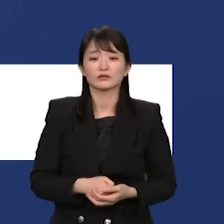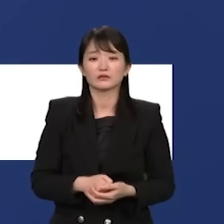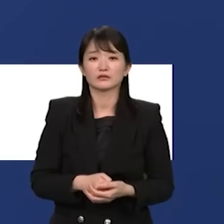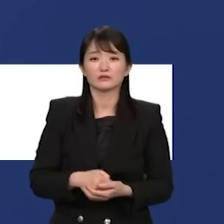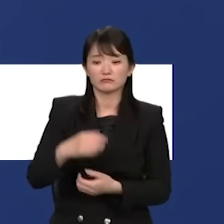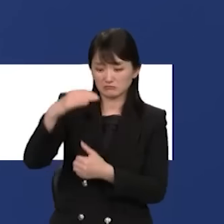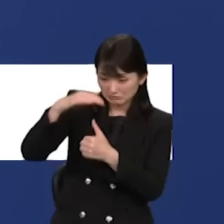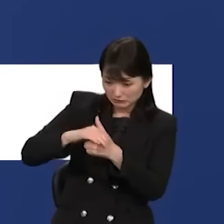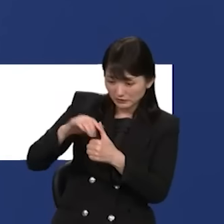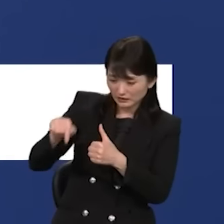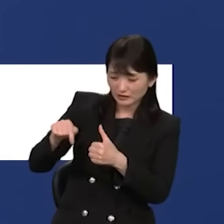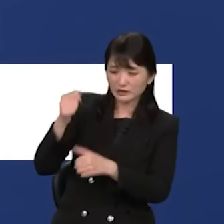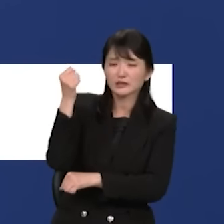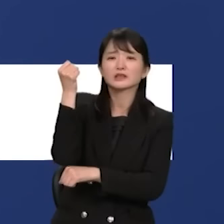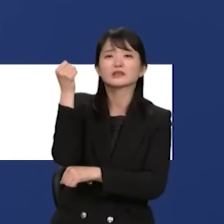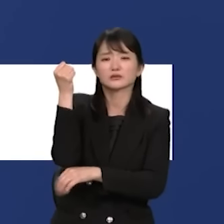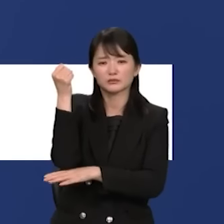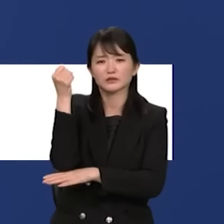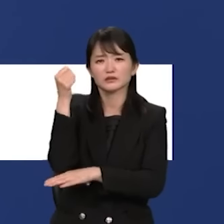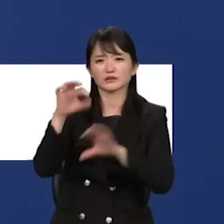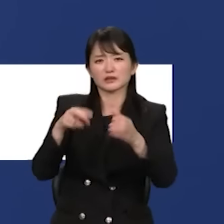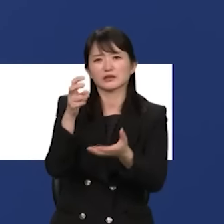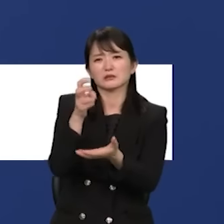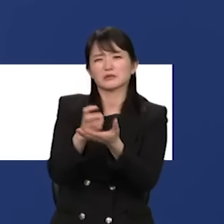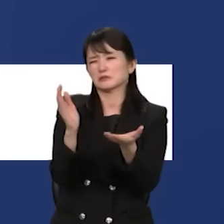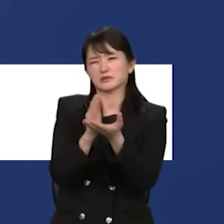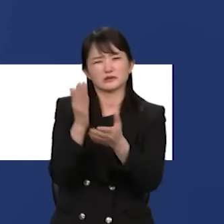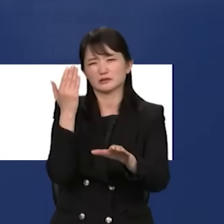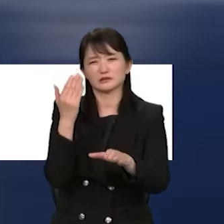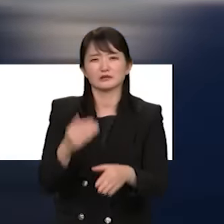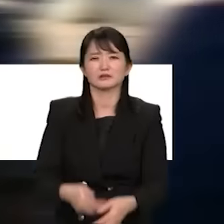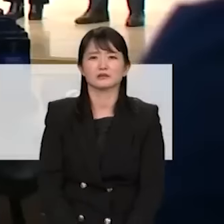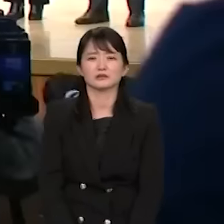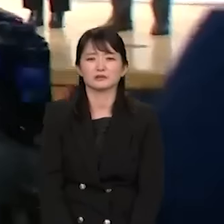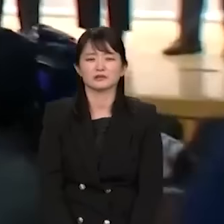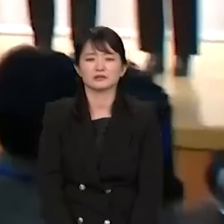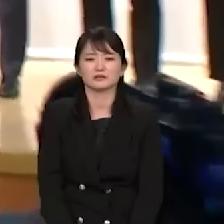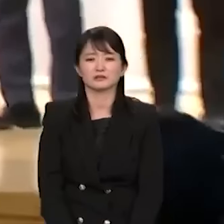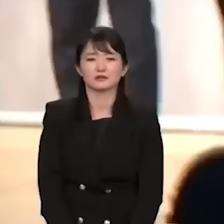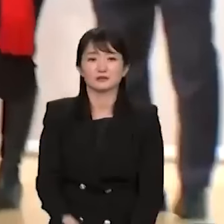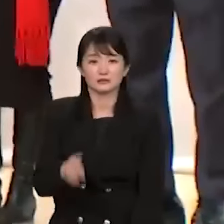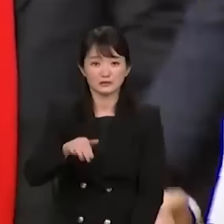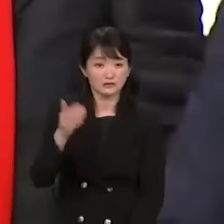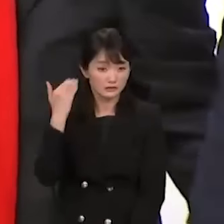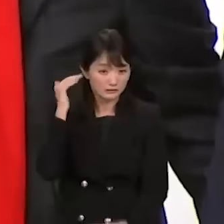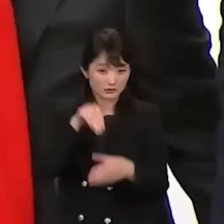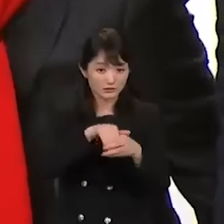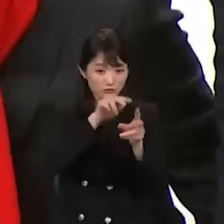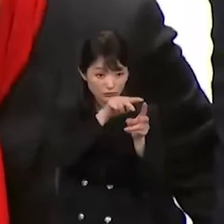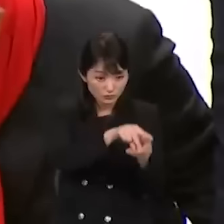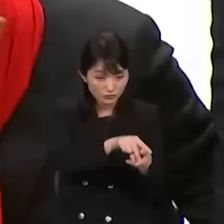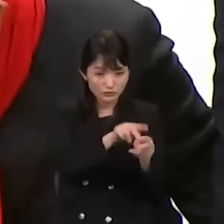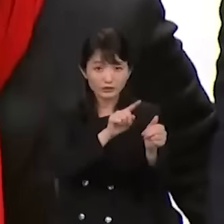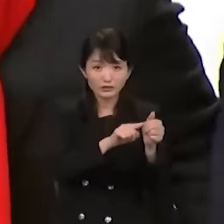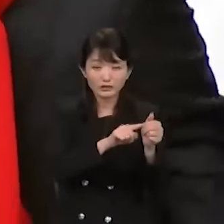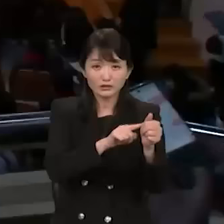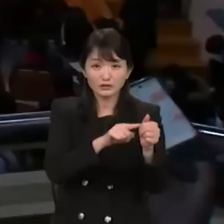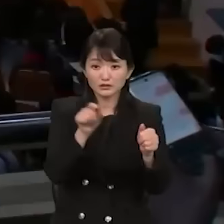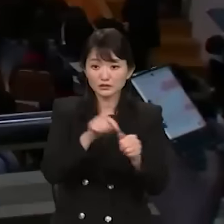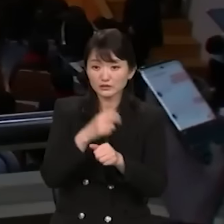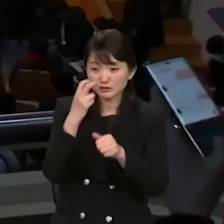임명한다는 이 자체가 이제 기본적으로 헌법에 반하는 발상이고요. 하지만 지난 대선 후보자 땐 특검으로 이재명